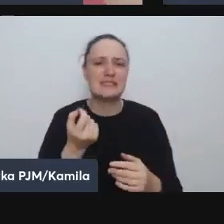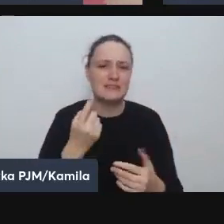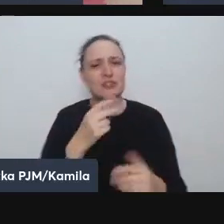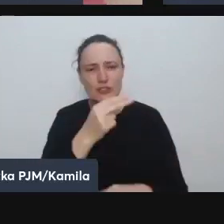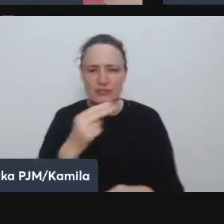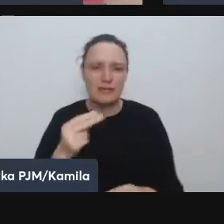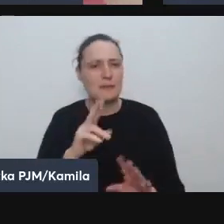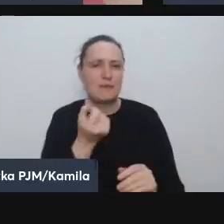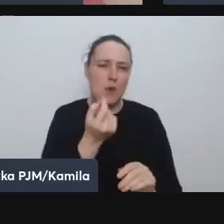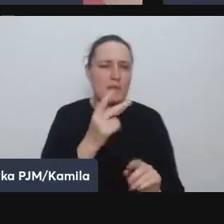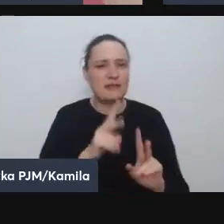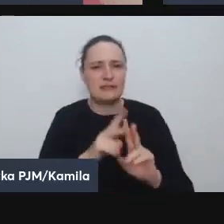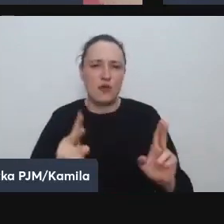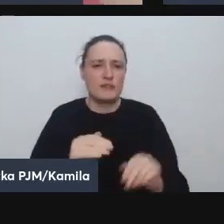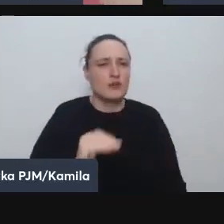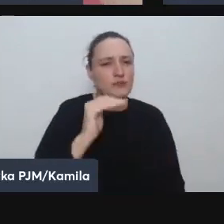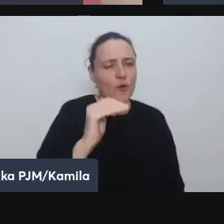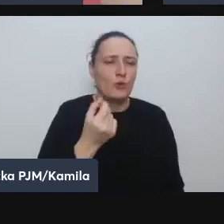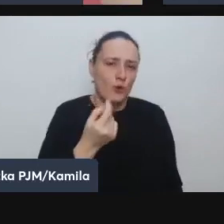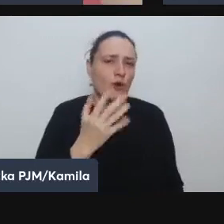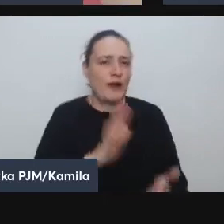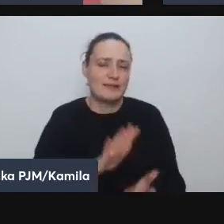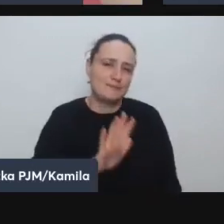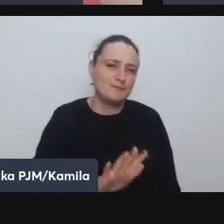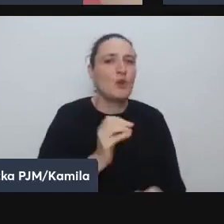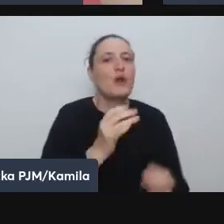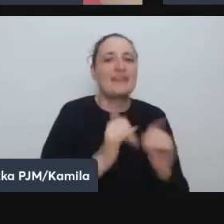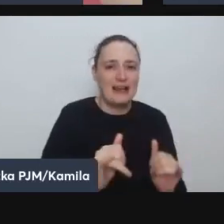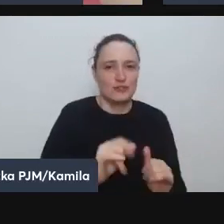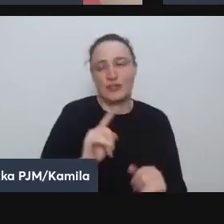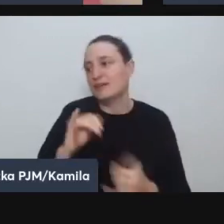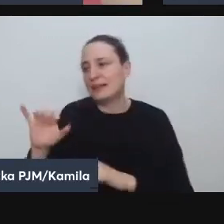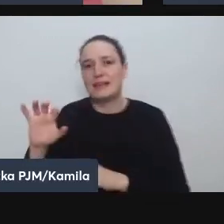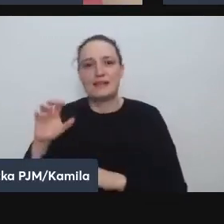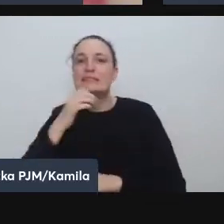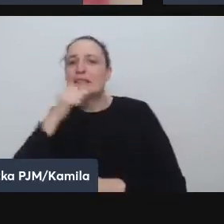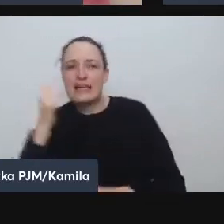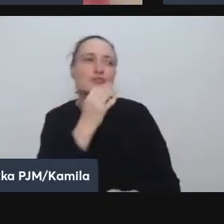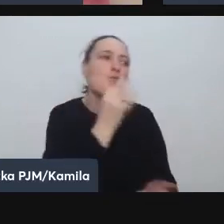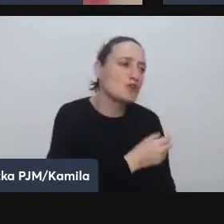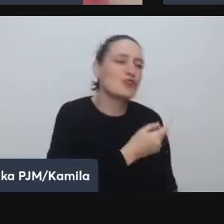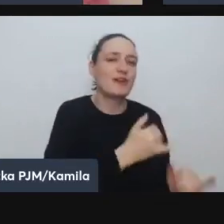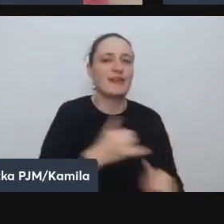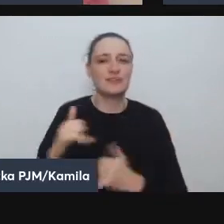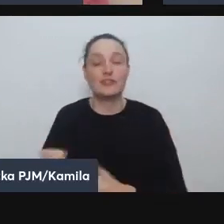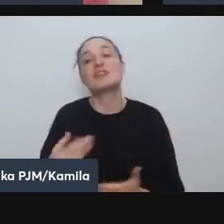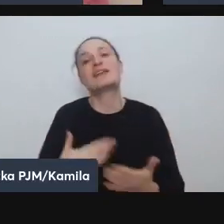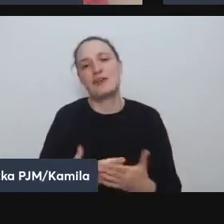rzeczach, nie oszukujmy się. I to jest jakby inaczej niż w innych grupach wiekowych. i chciałam być przygotowana.